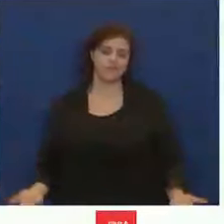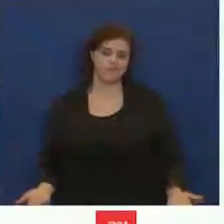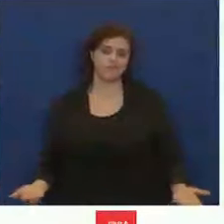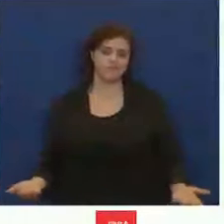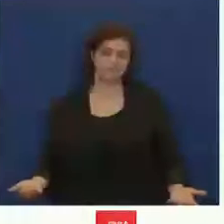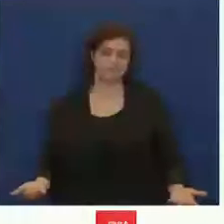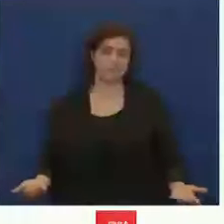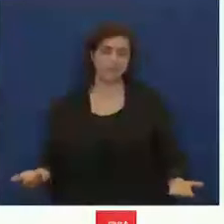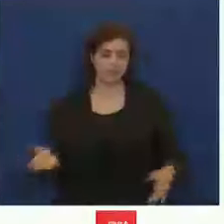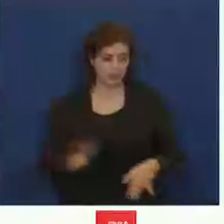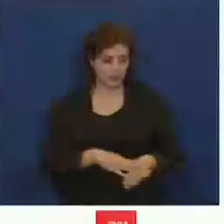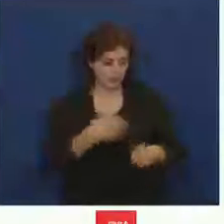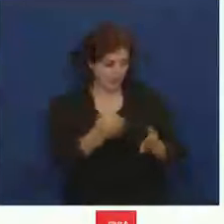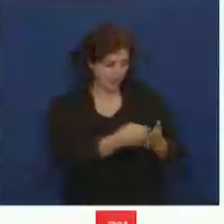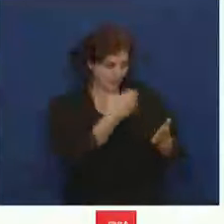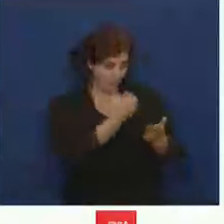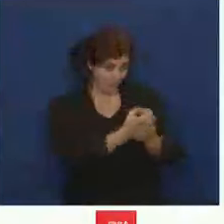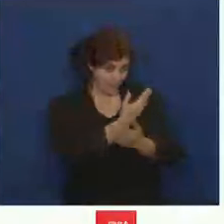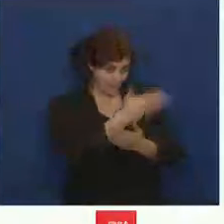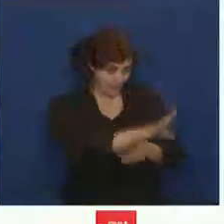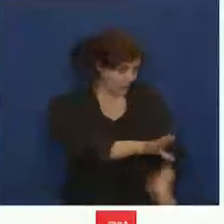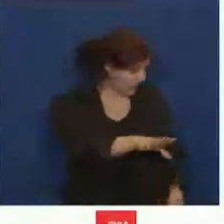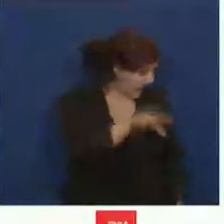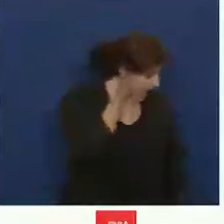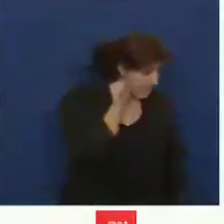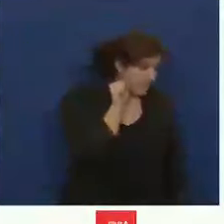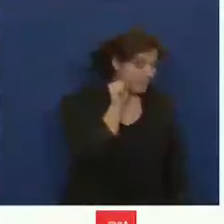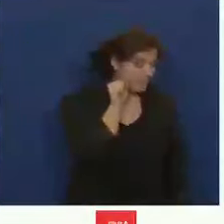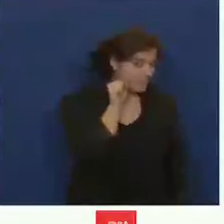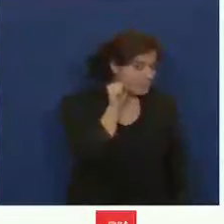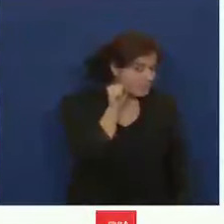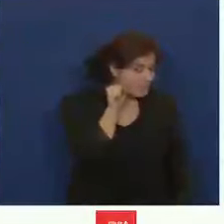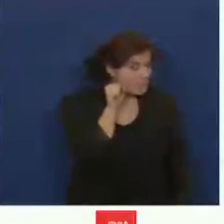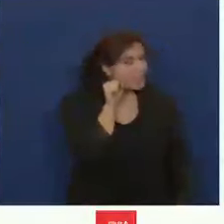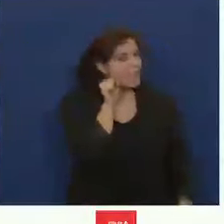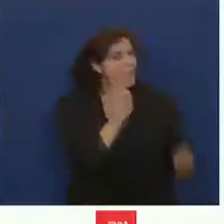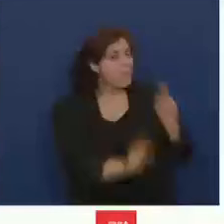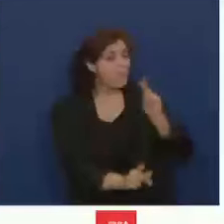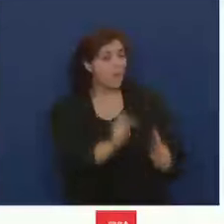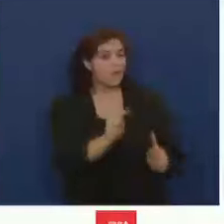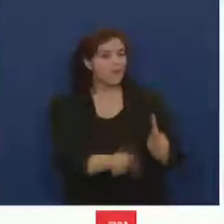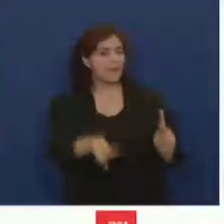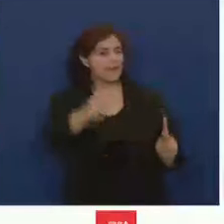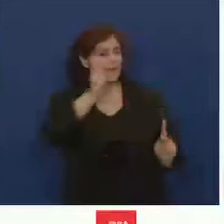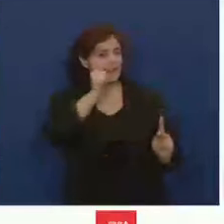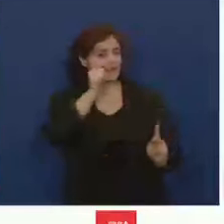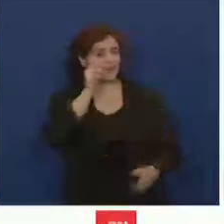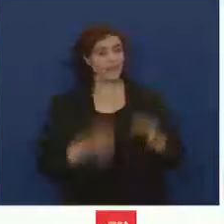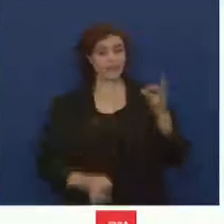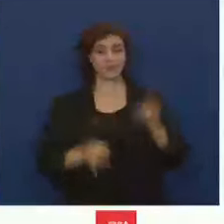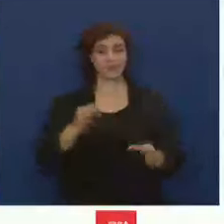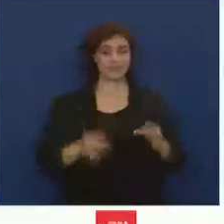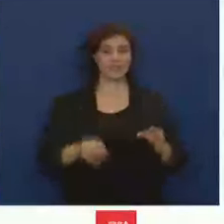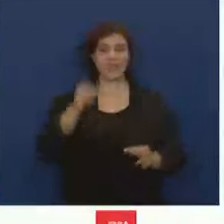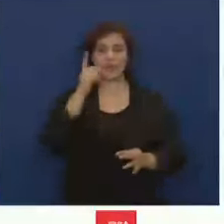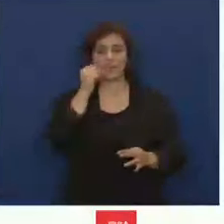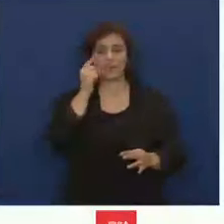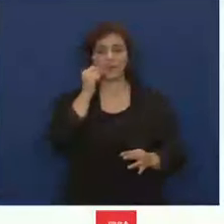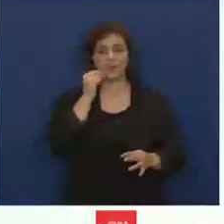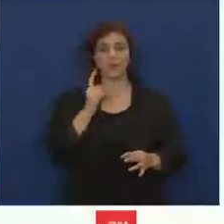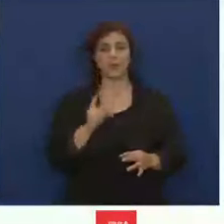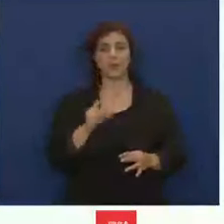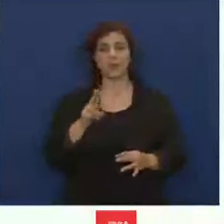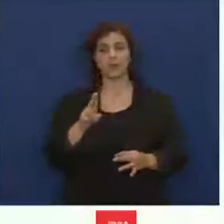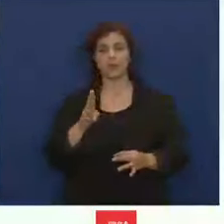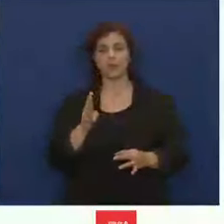informations complémentaires nous sont également revenues. Il semblerait en effet que l'expert judiciaire Monsieur Dubernard ait,